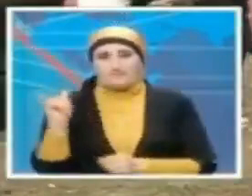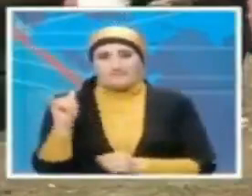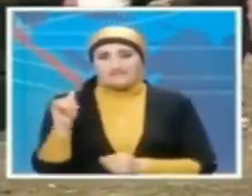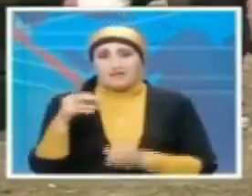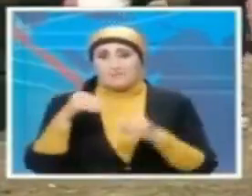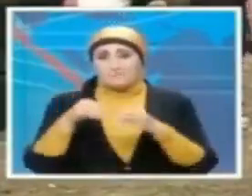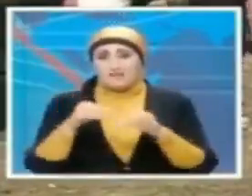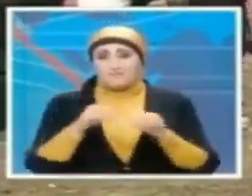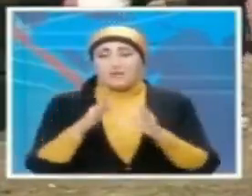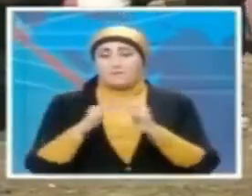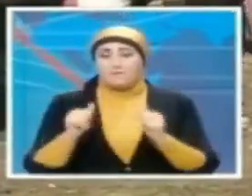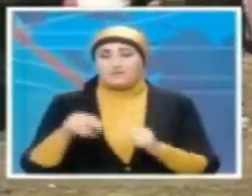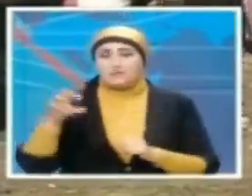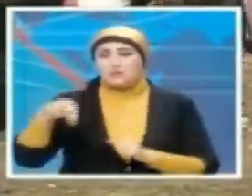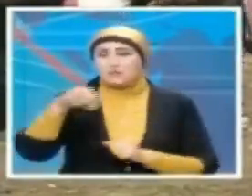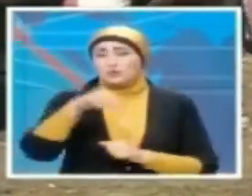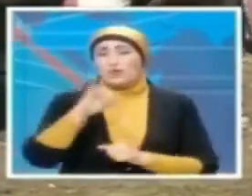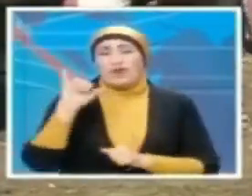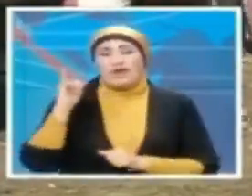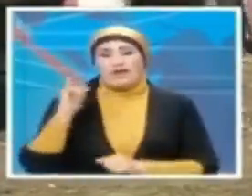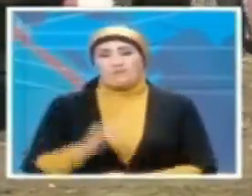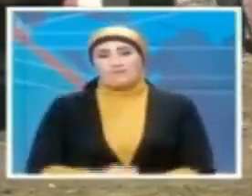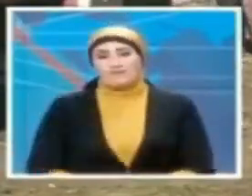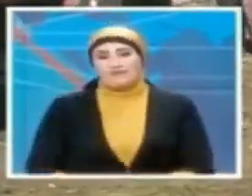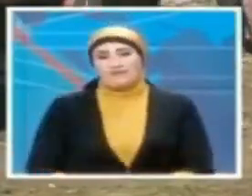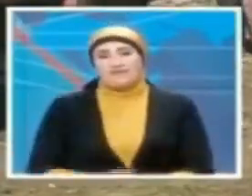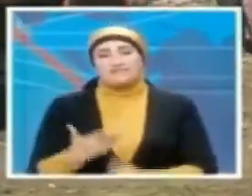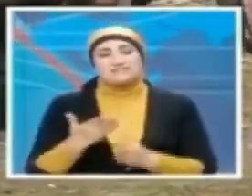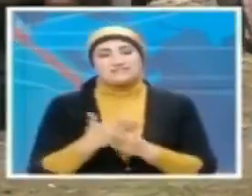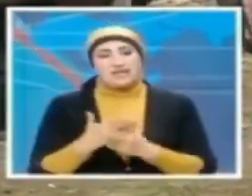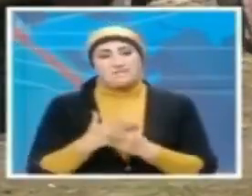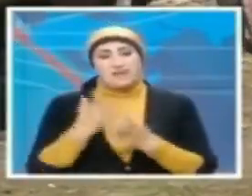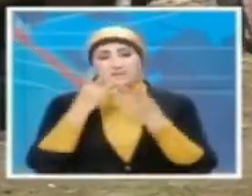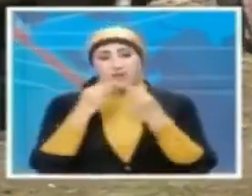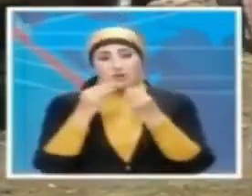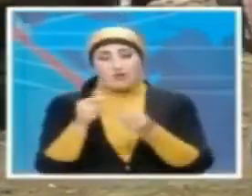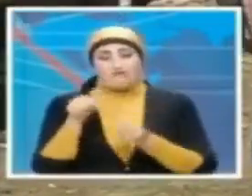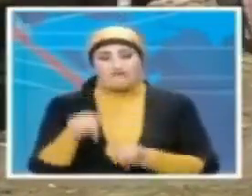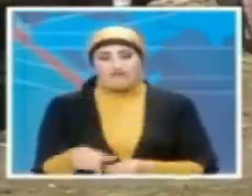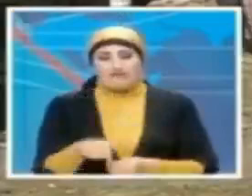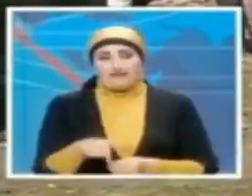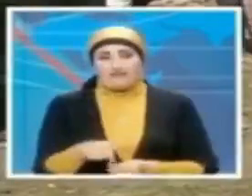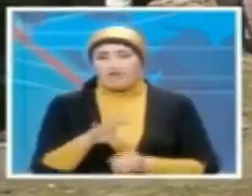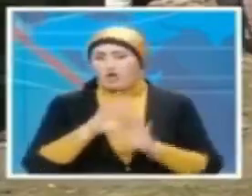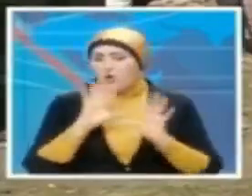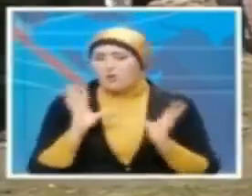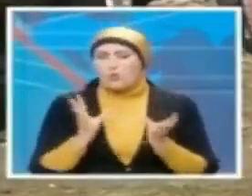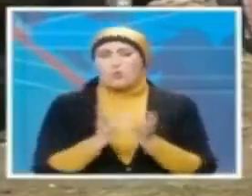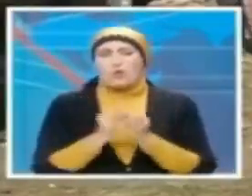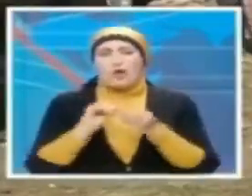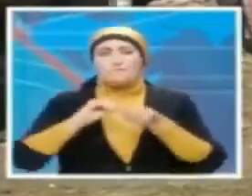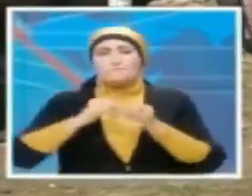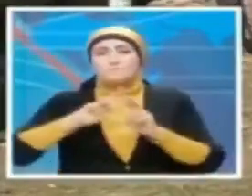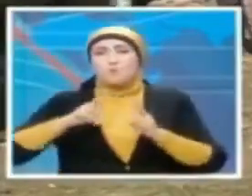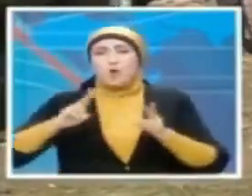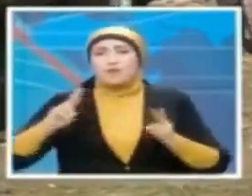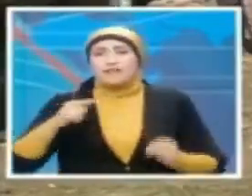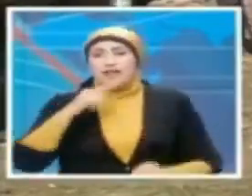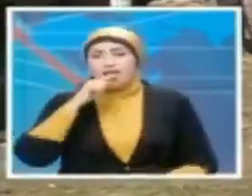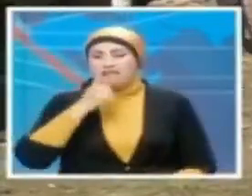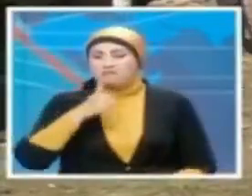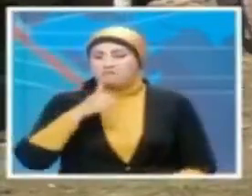من مصر وعدد من الدول العربية، ليوفر المهرجان كافة أنواع التمور والتي تتميز